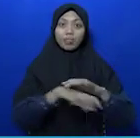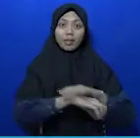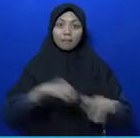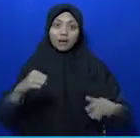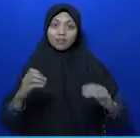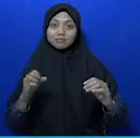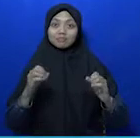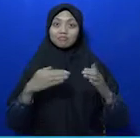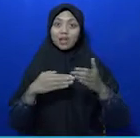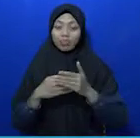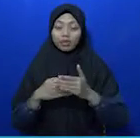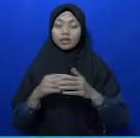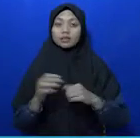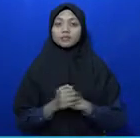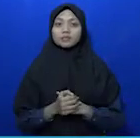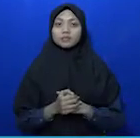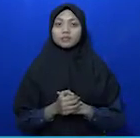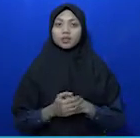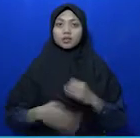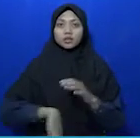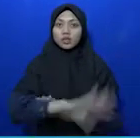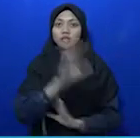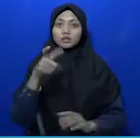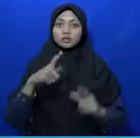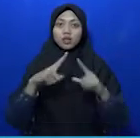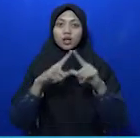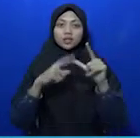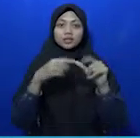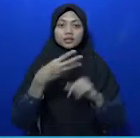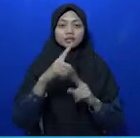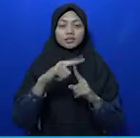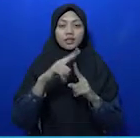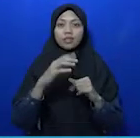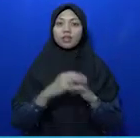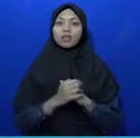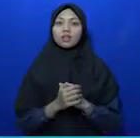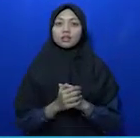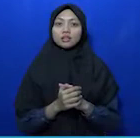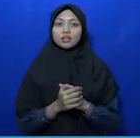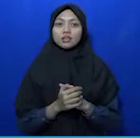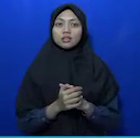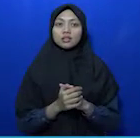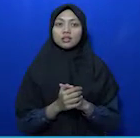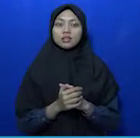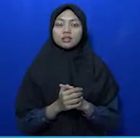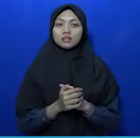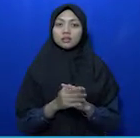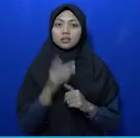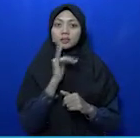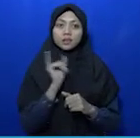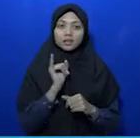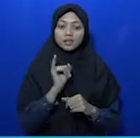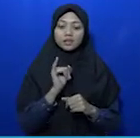pemerintah Indonesia, maka seluruh aset, seluruh peralatan aktiva yang